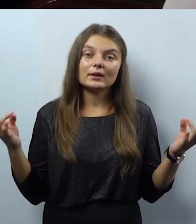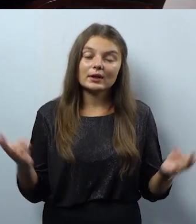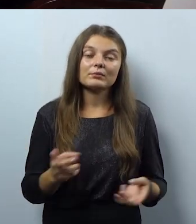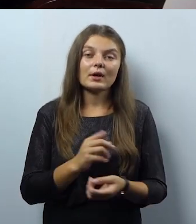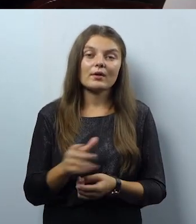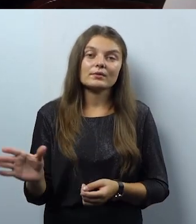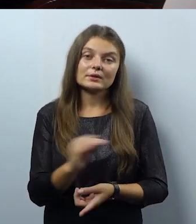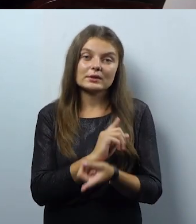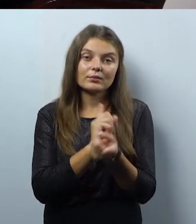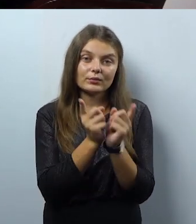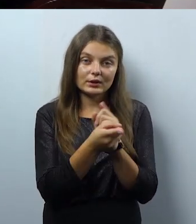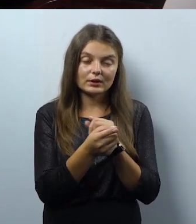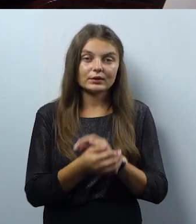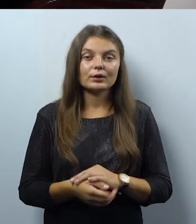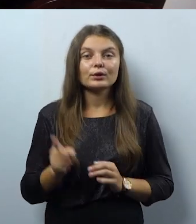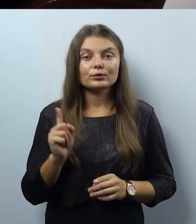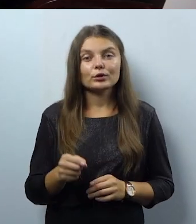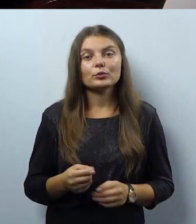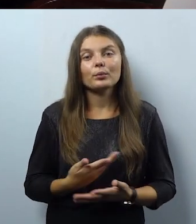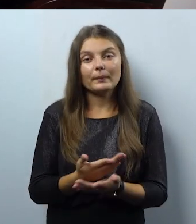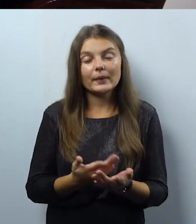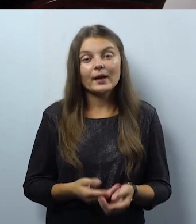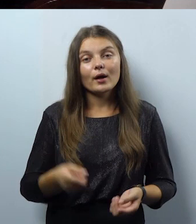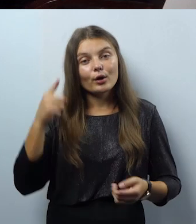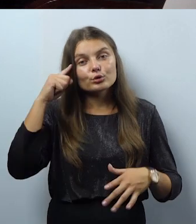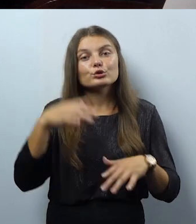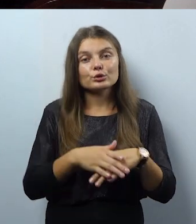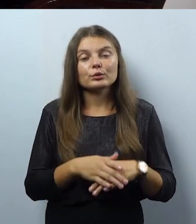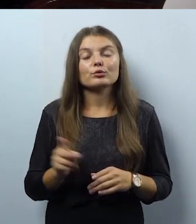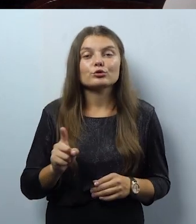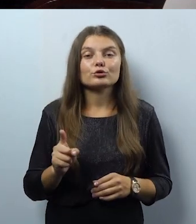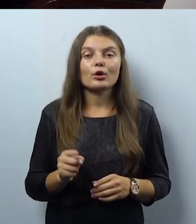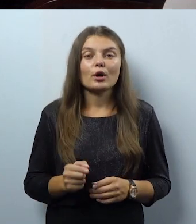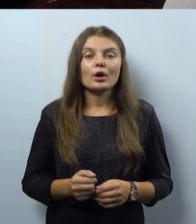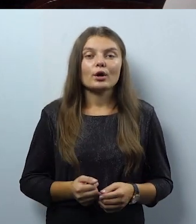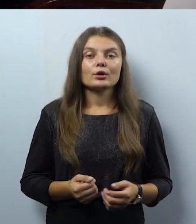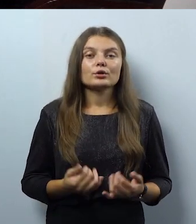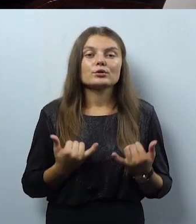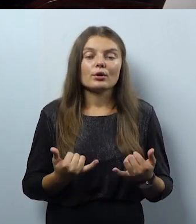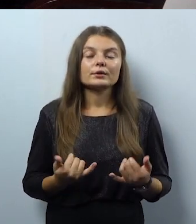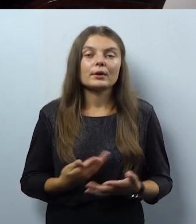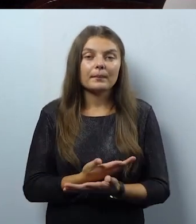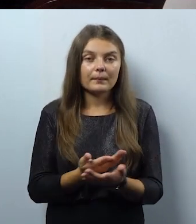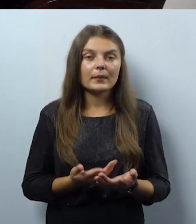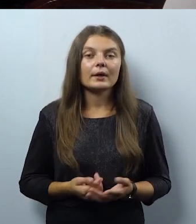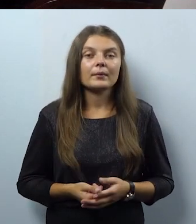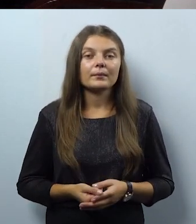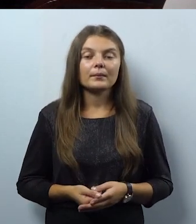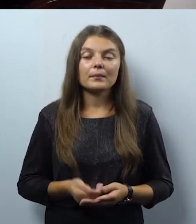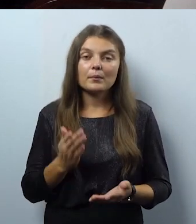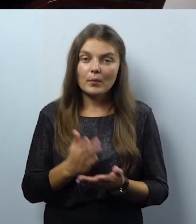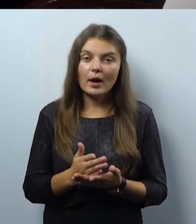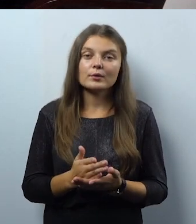виділені. Тому ми чітко розуміємо, яка відповідальність сьогодні на нас лежить. Адже сільське населення,